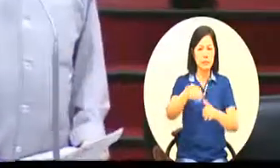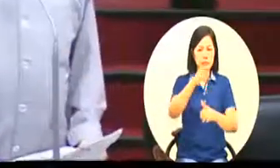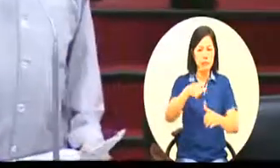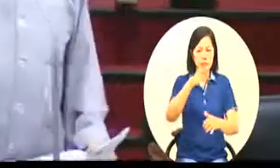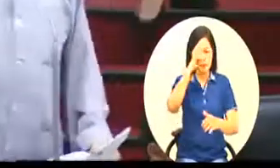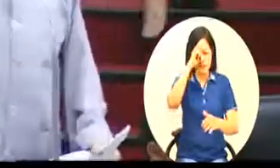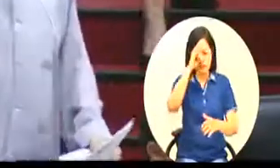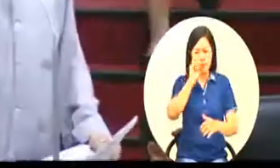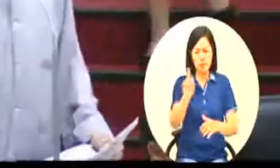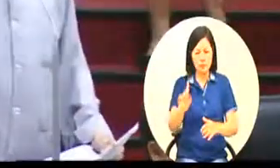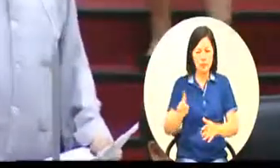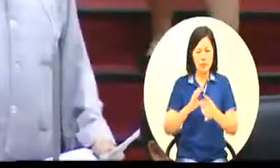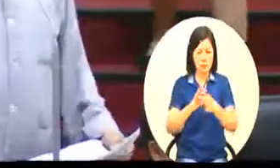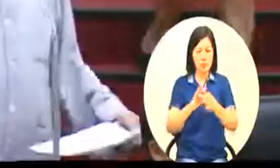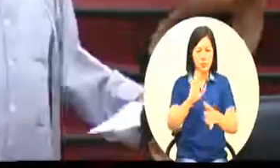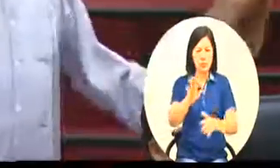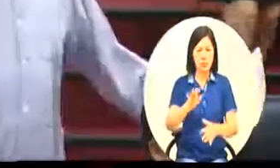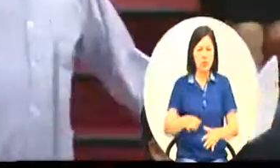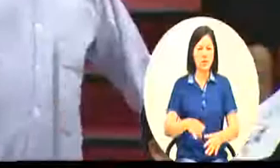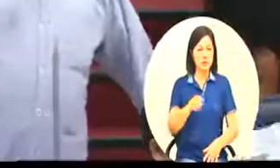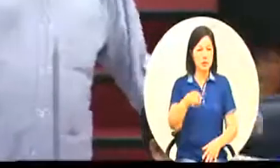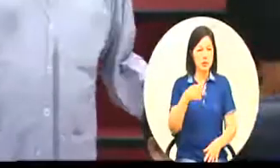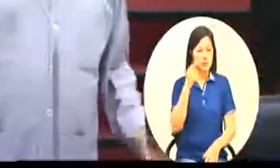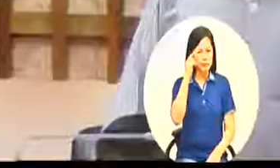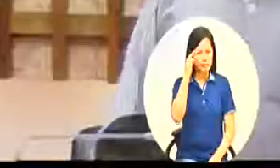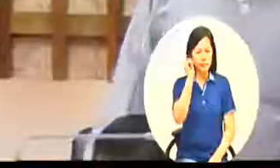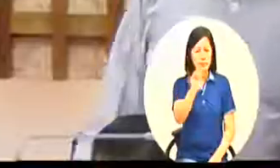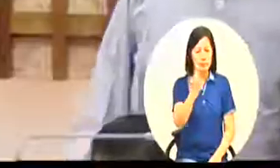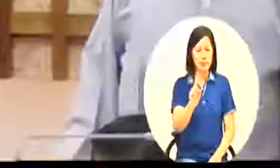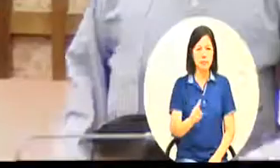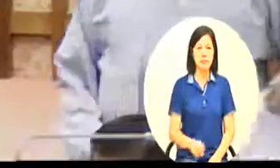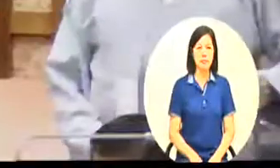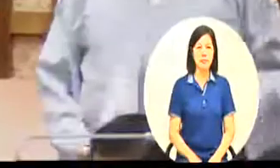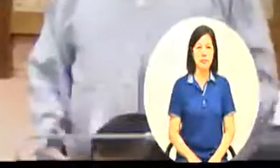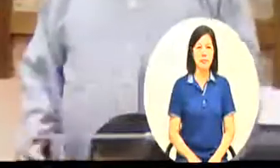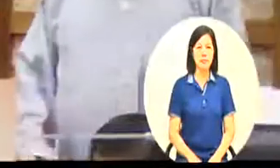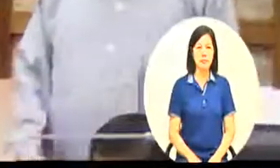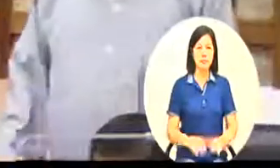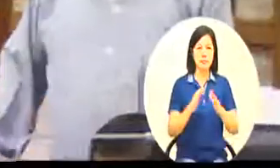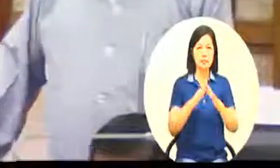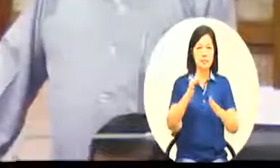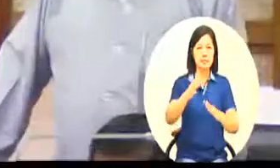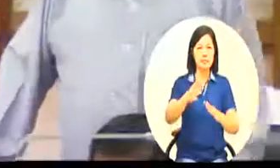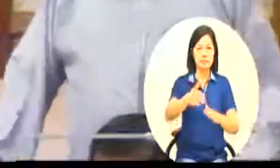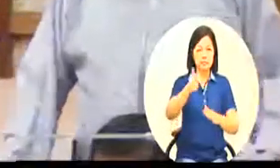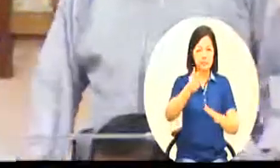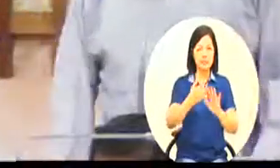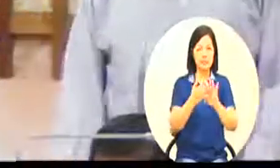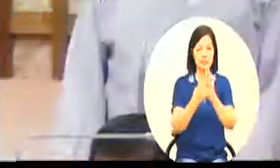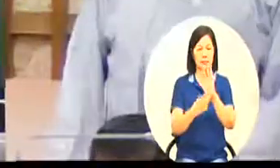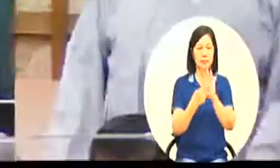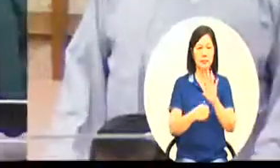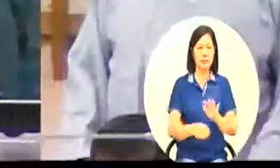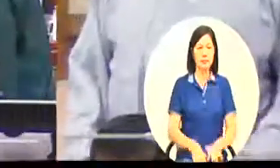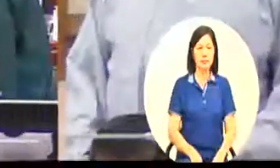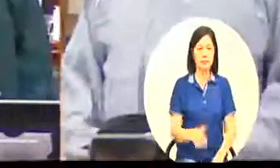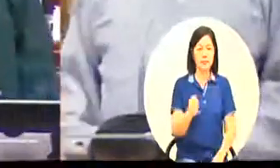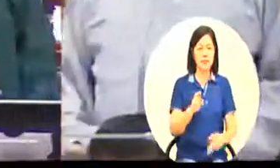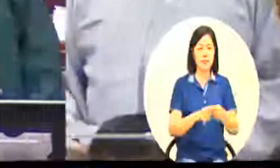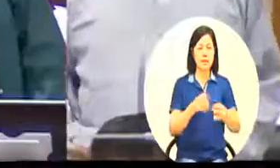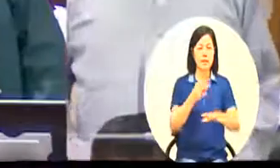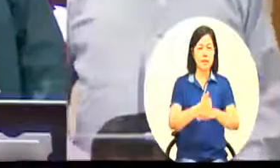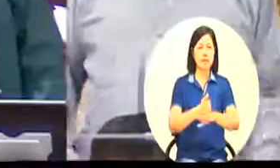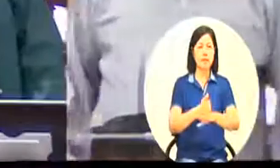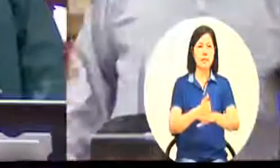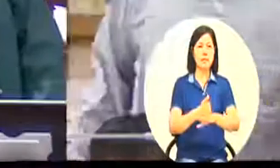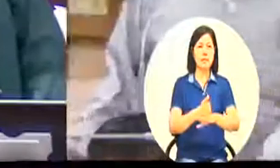关。局长，你的看法？感谢。 哎，市长请到。 多谢主席、蔡副局